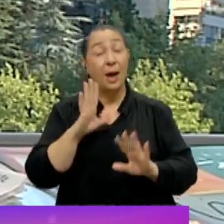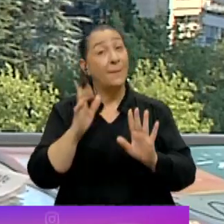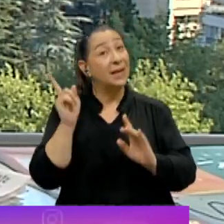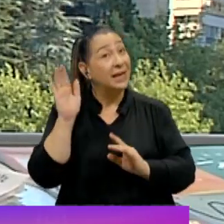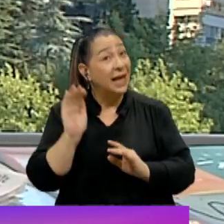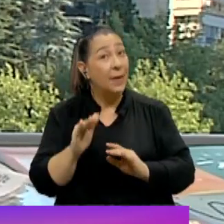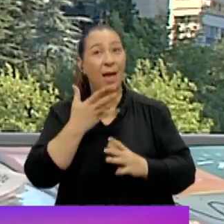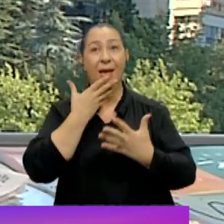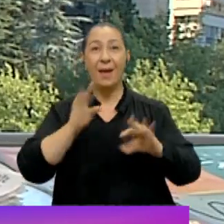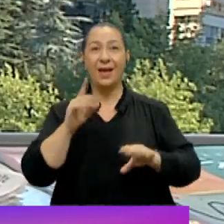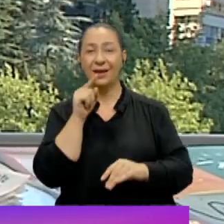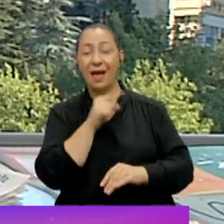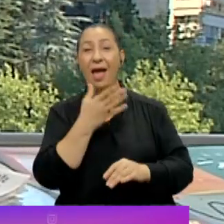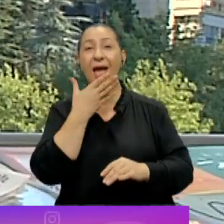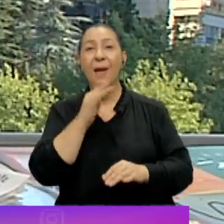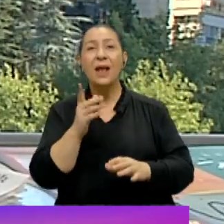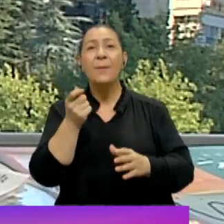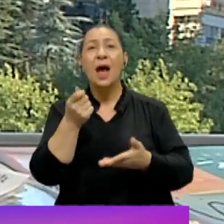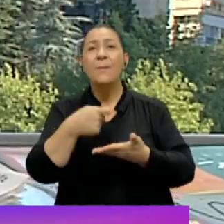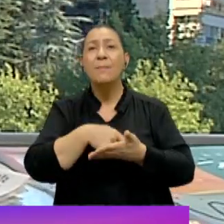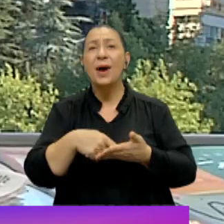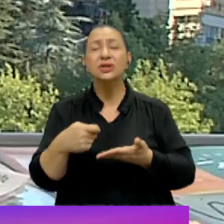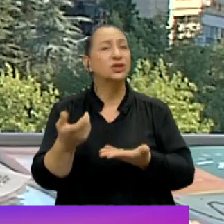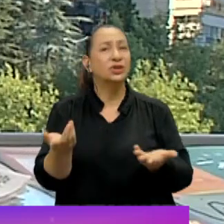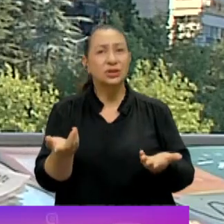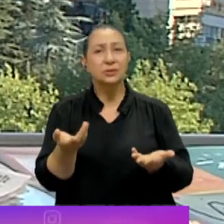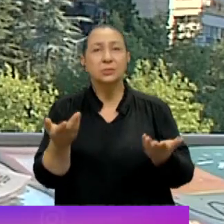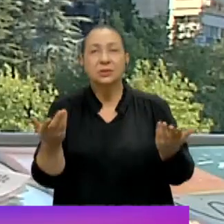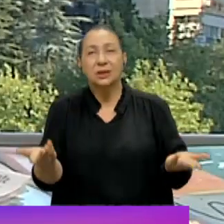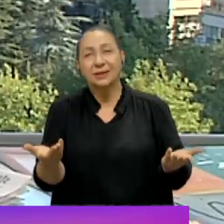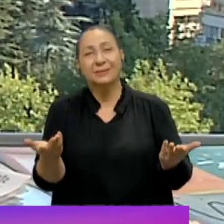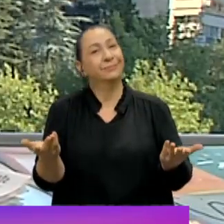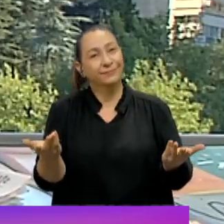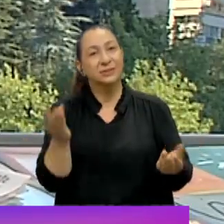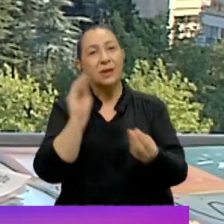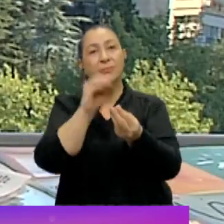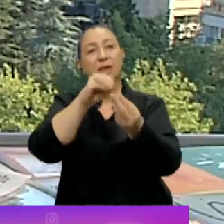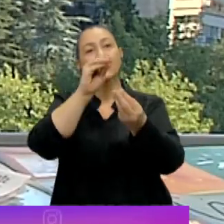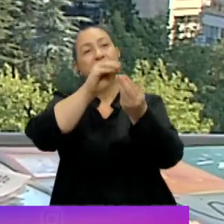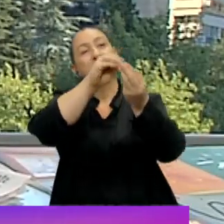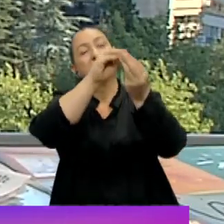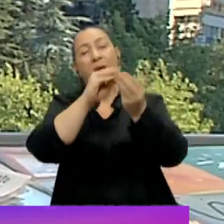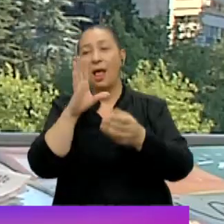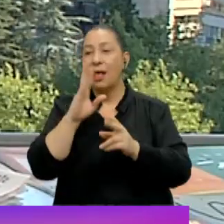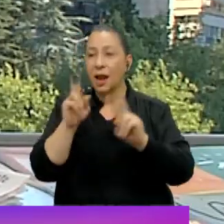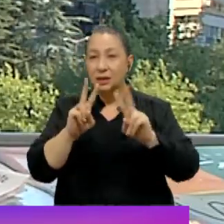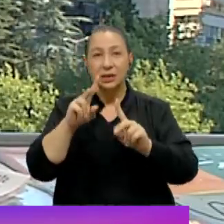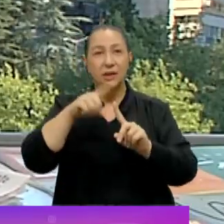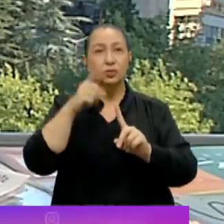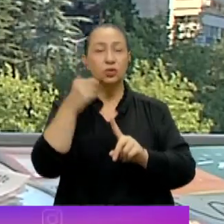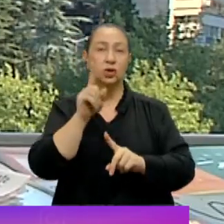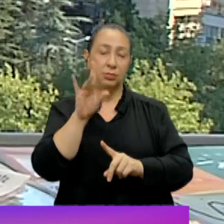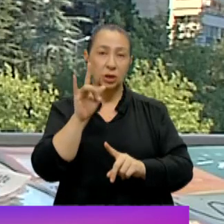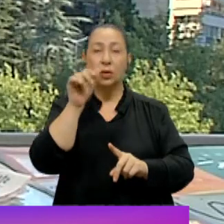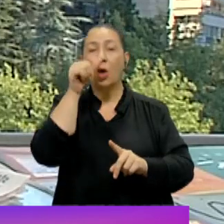gelelim. Emeklilerimiz, emeklilerimizin aldığı maaşlar, zaten gelen zamlar ortada. Elektriğe Temmuz'da